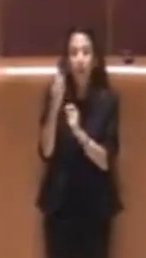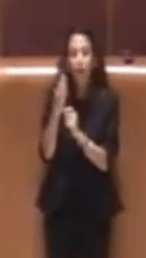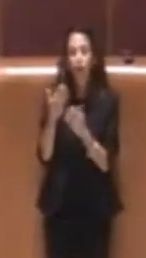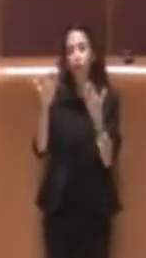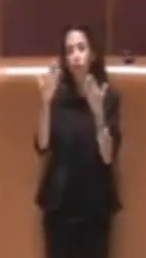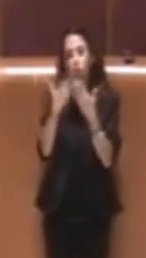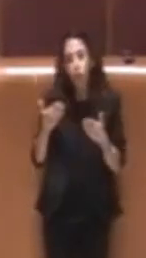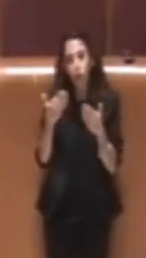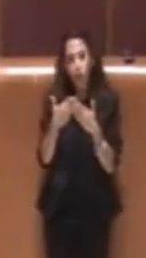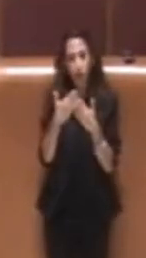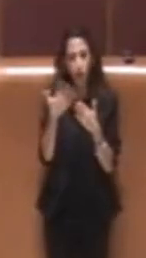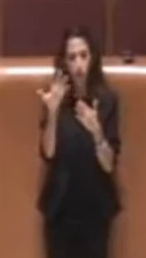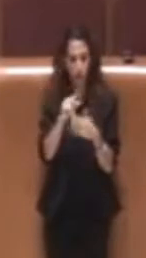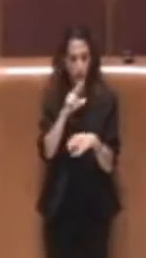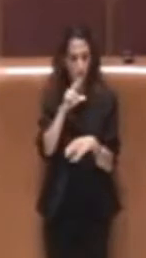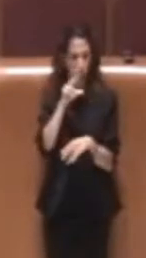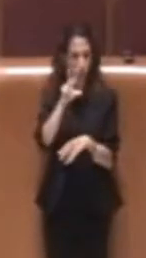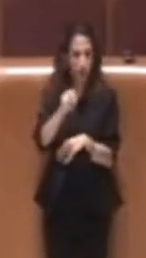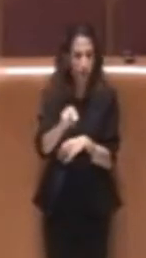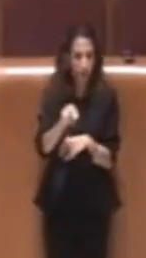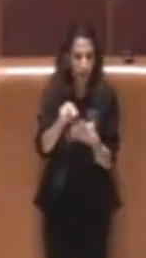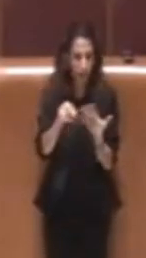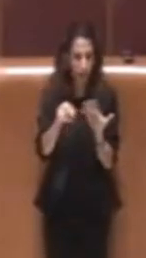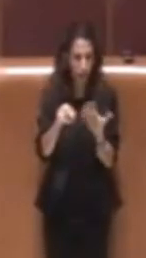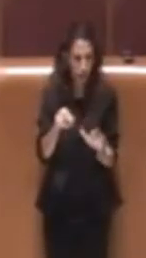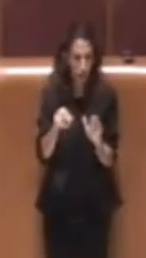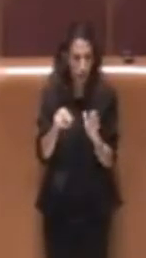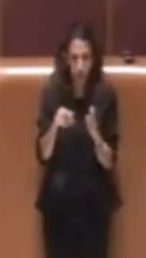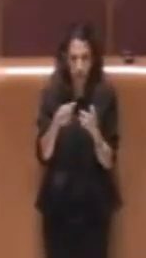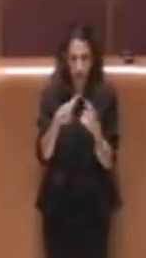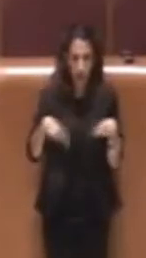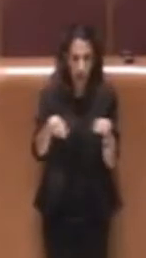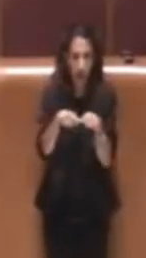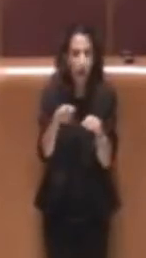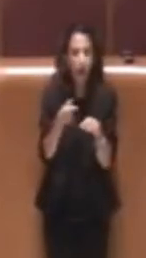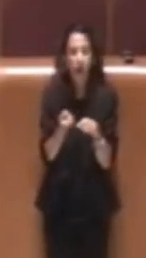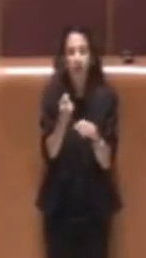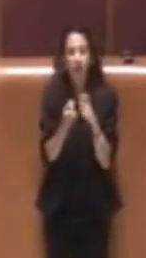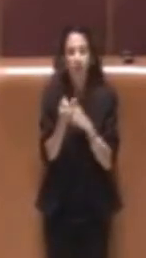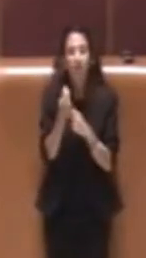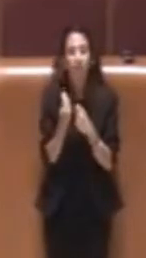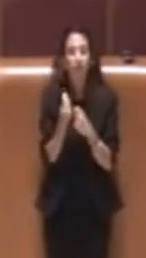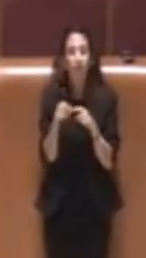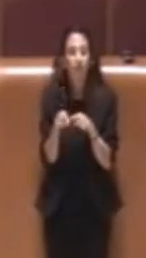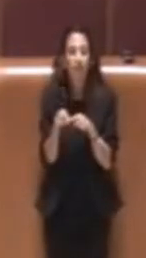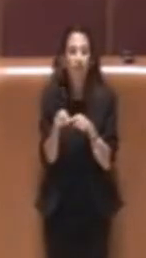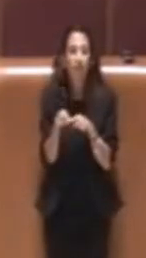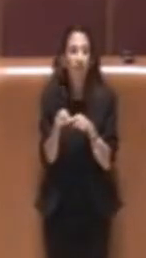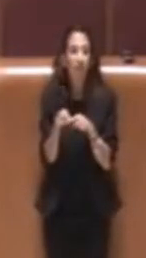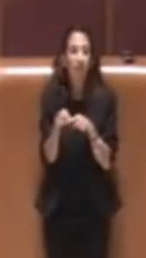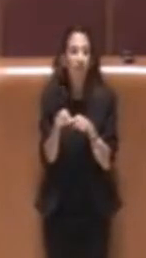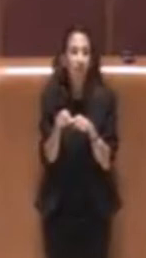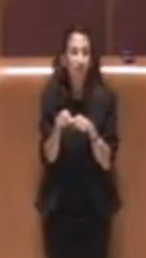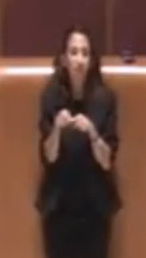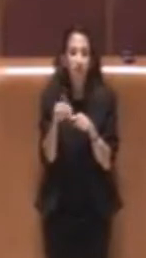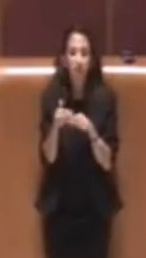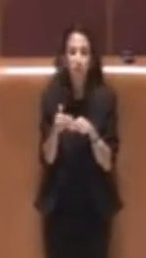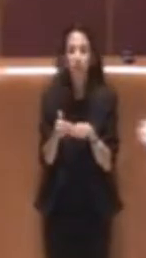già avuto modo di relazionare all'Aula, provengono da addirittura